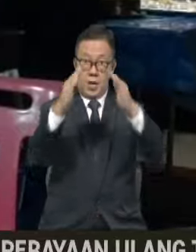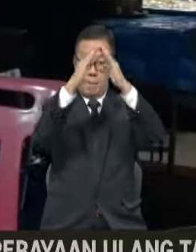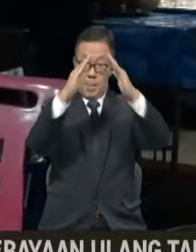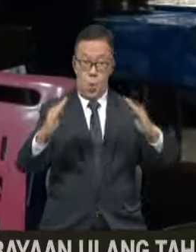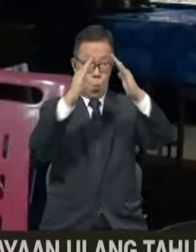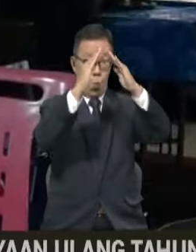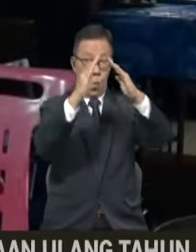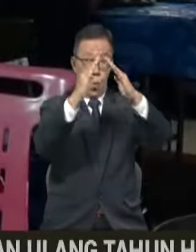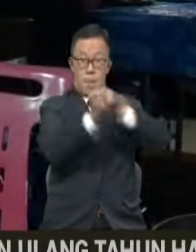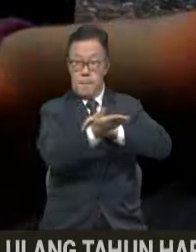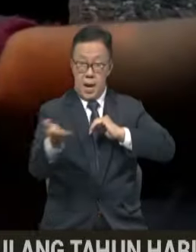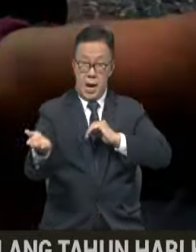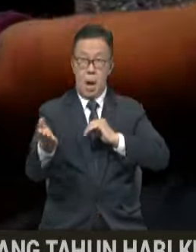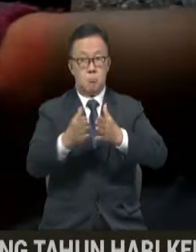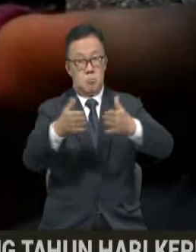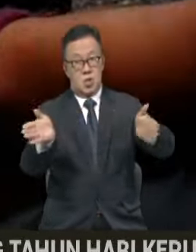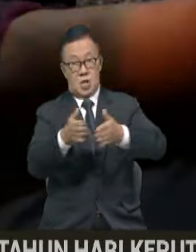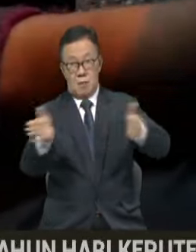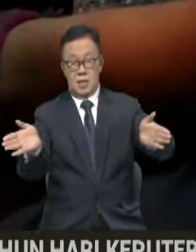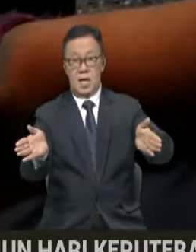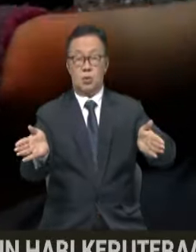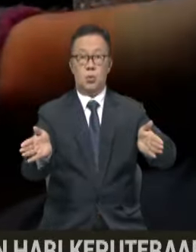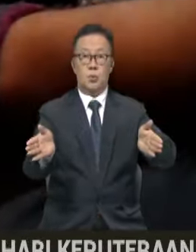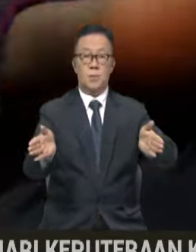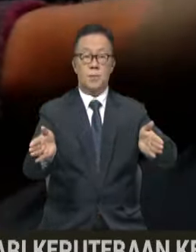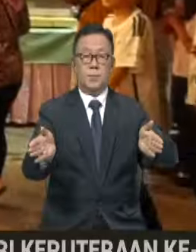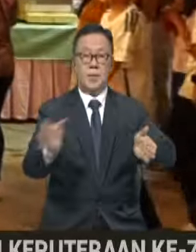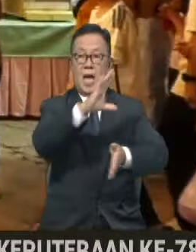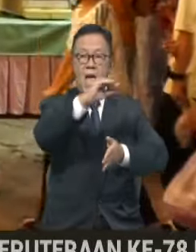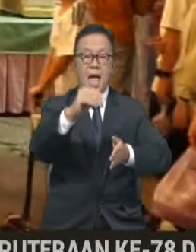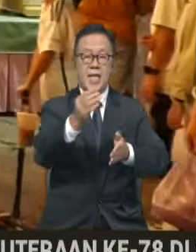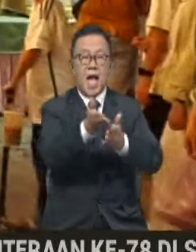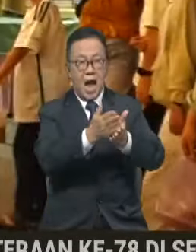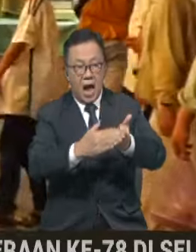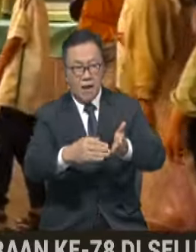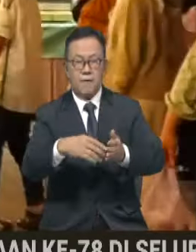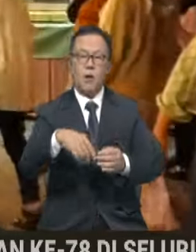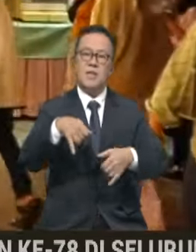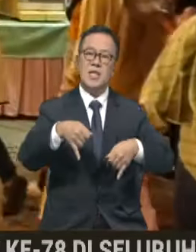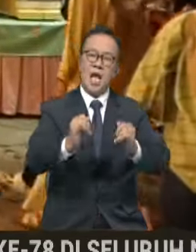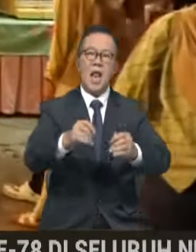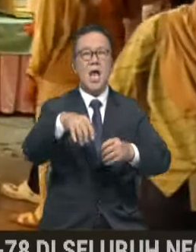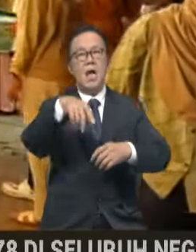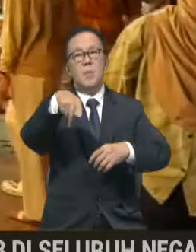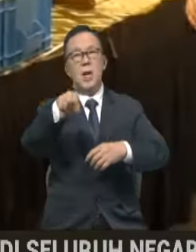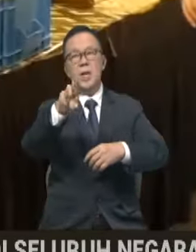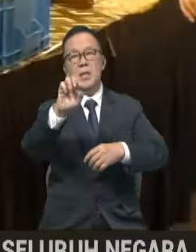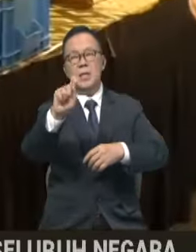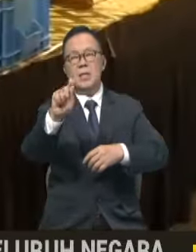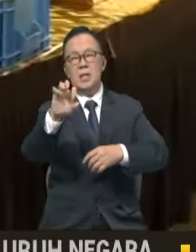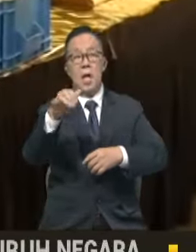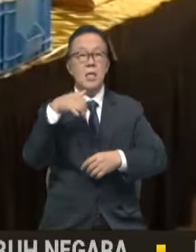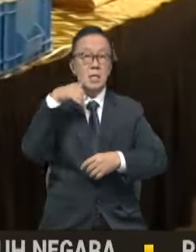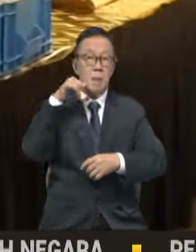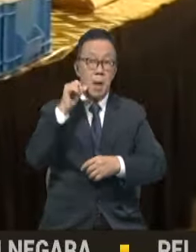Diraja, kawasan Taman Haji Semuda Omar Ali Saifuddin dan di sebahagian Jalan Priti. Dalam tinjauan kru RTB